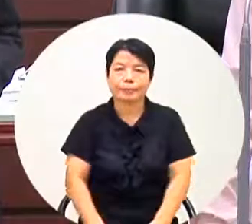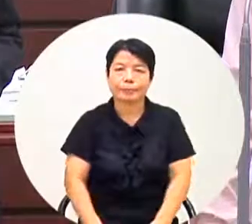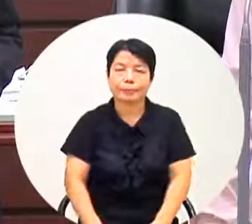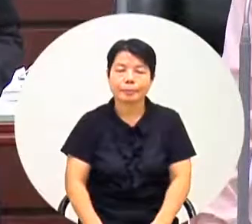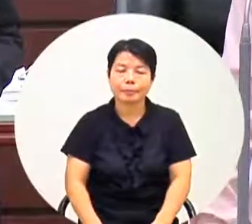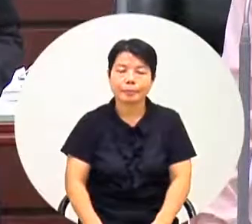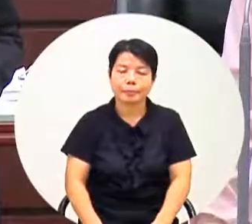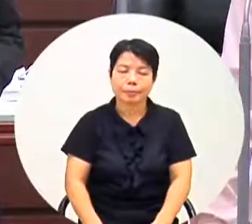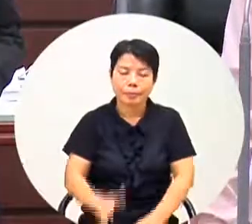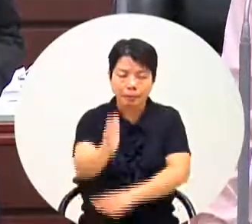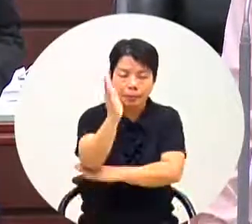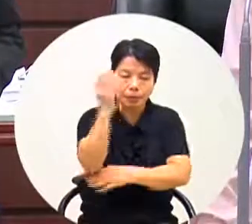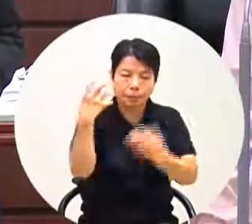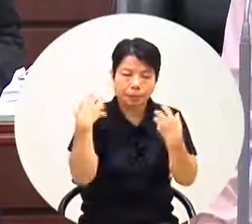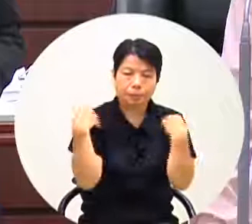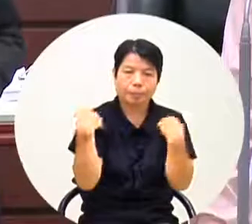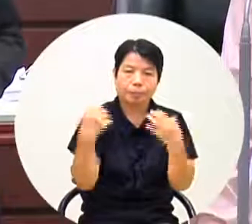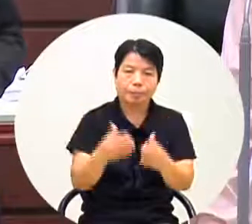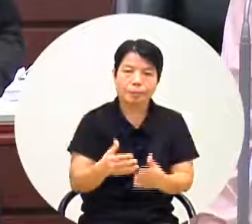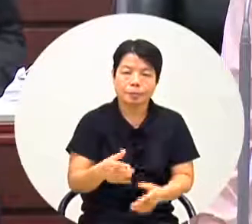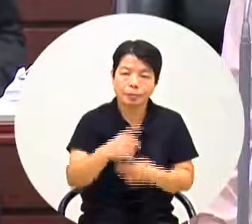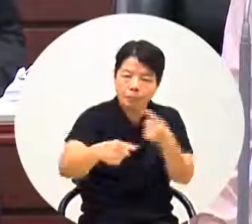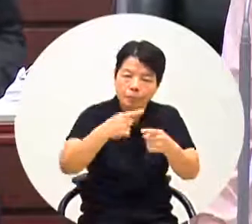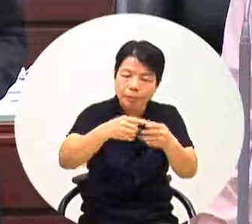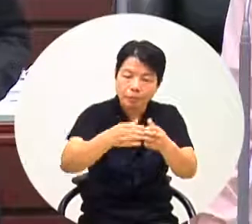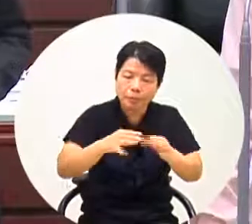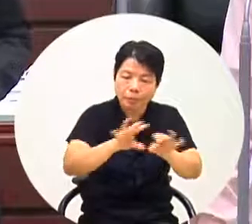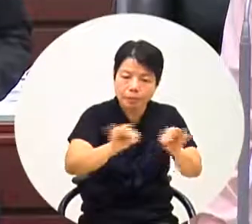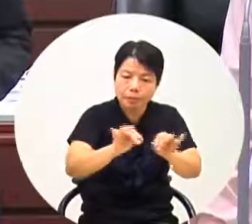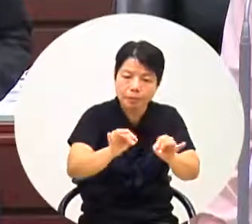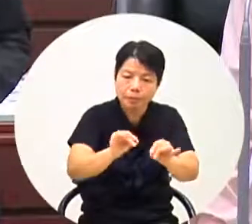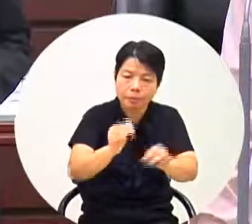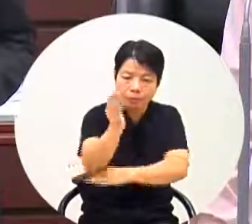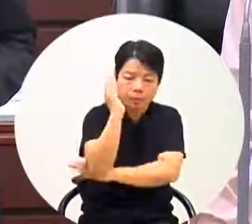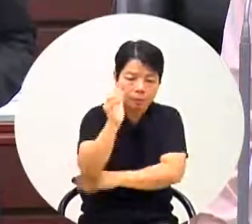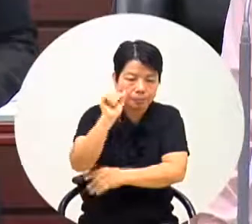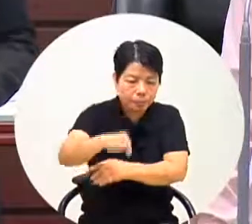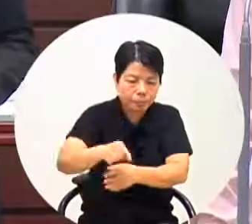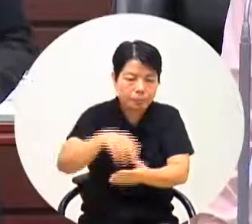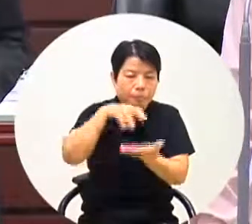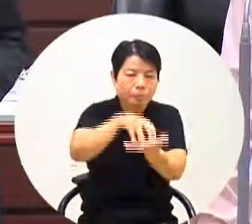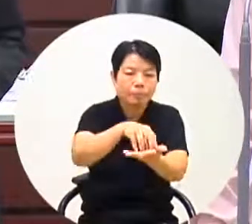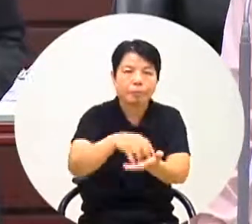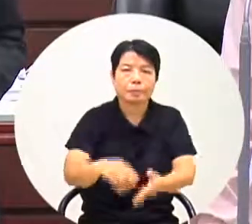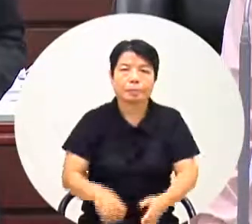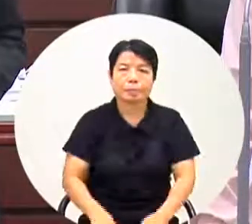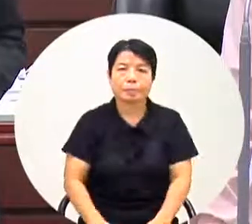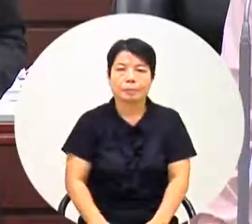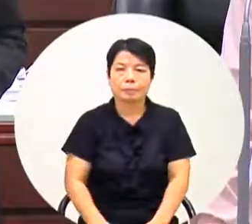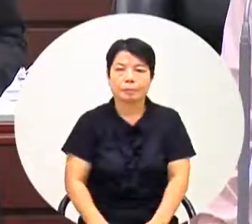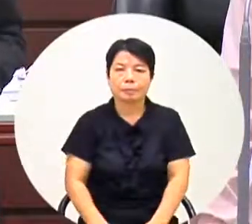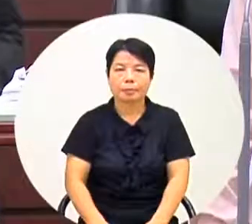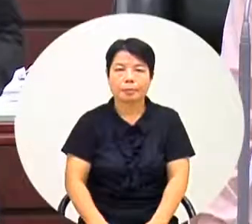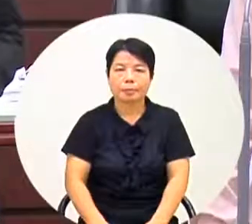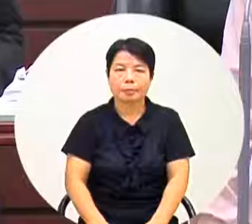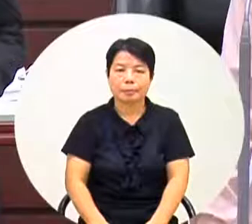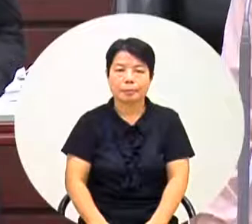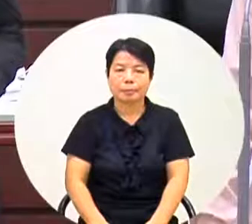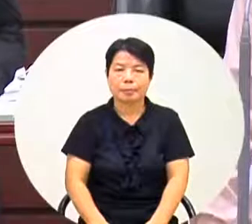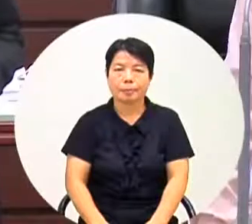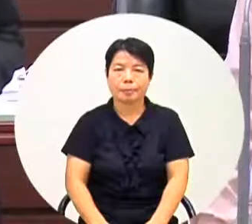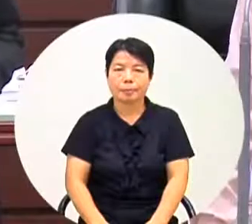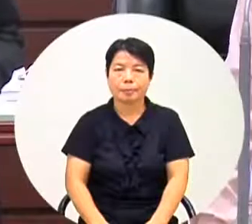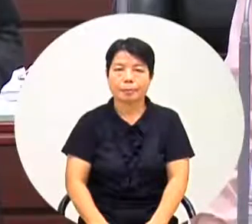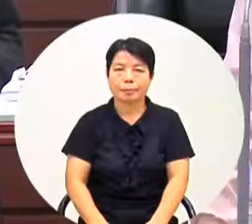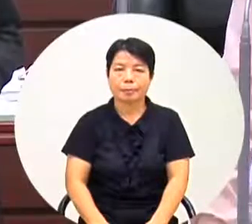任把他们就地合法嘛，就是说给他们一个合理的我们不是